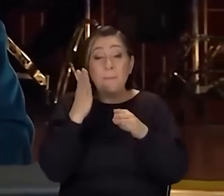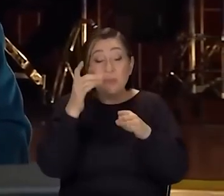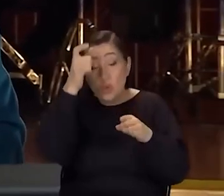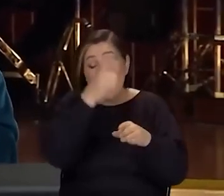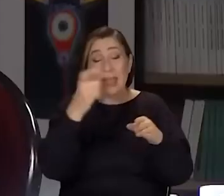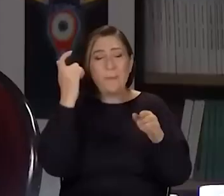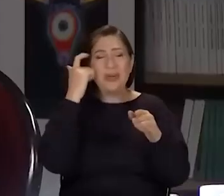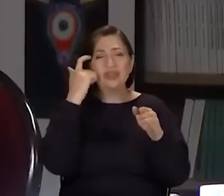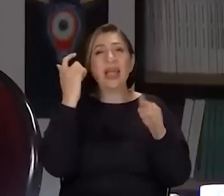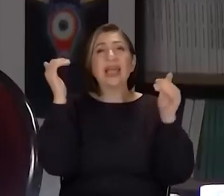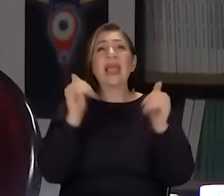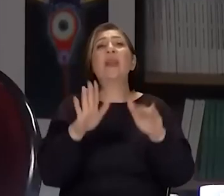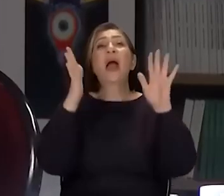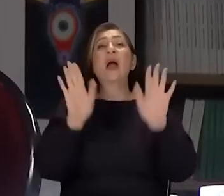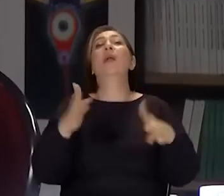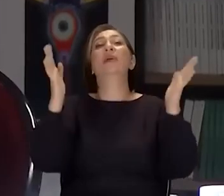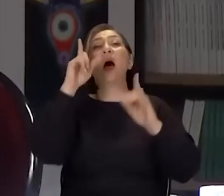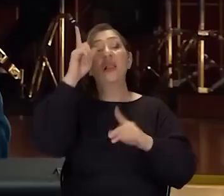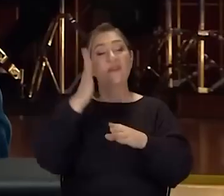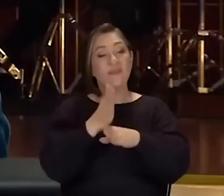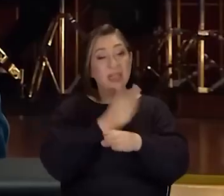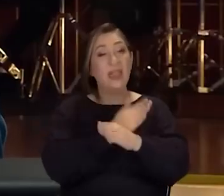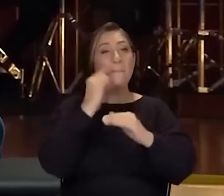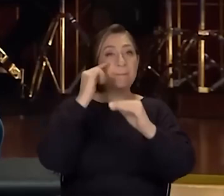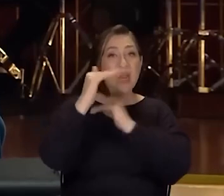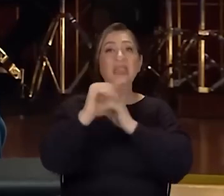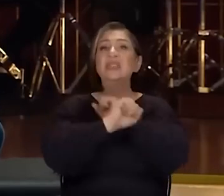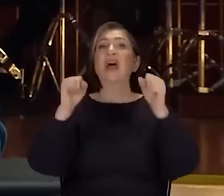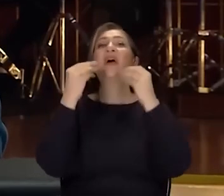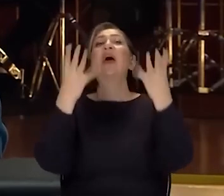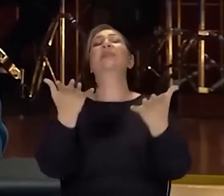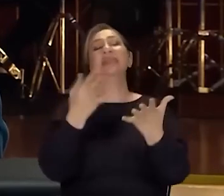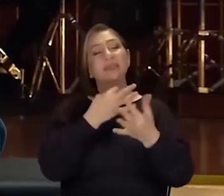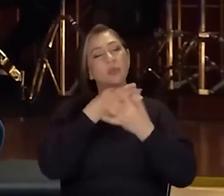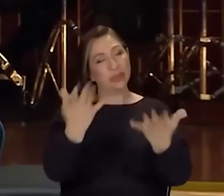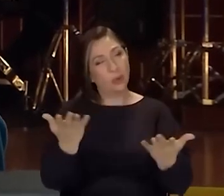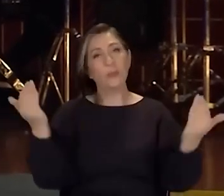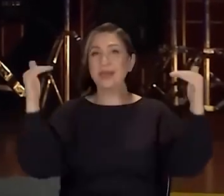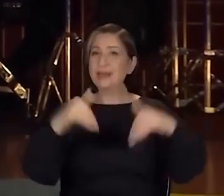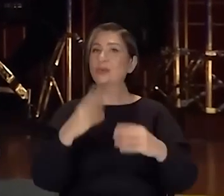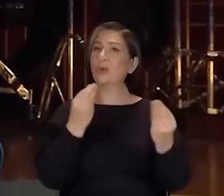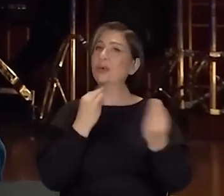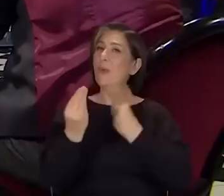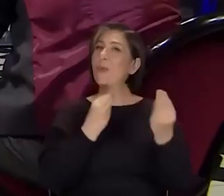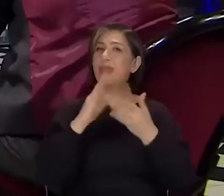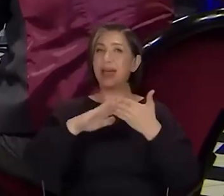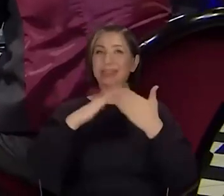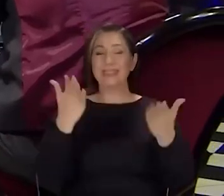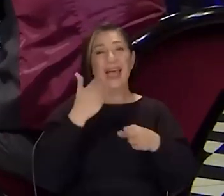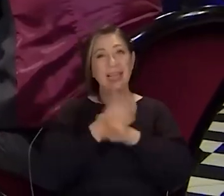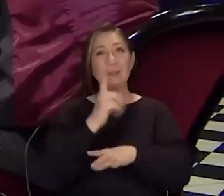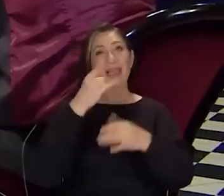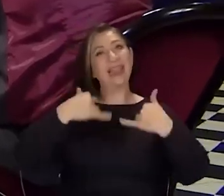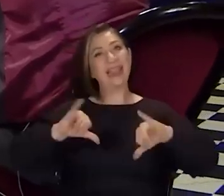başına gelmeyen kalmadı. Allah vatana millete zeval vermesin. Ama amin, çok amin. Teşekkür ederim. Çok iyi sohbet arkadaşısınız. Biz hakikaten